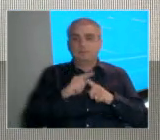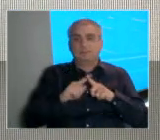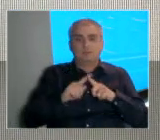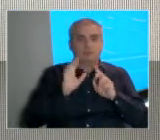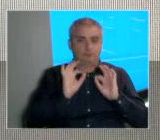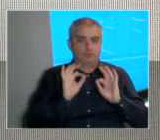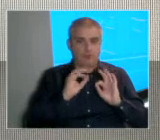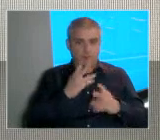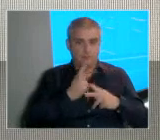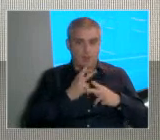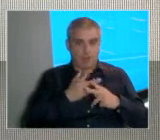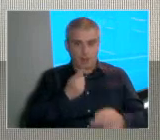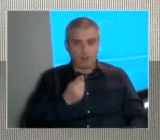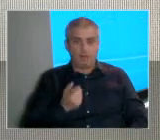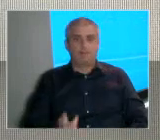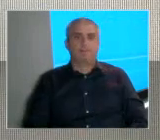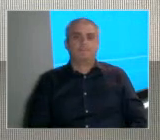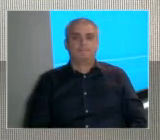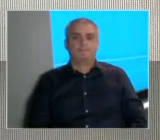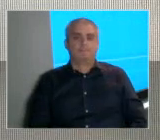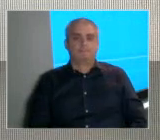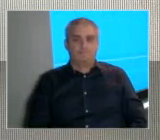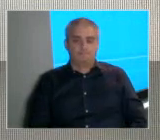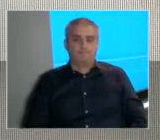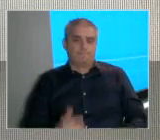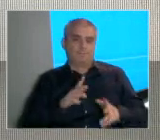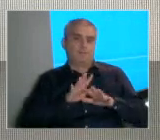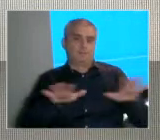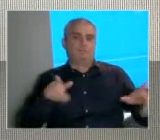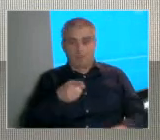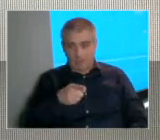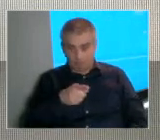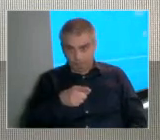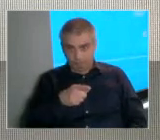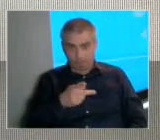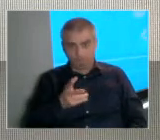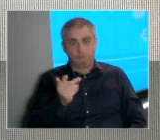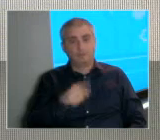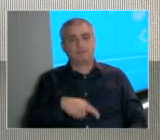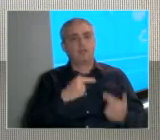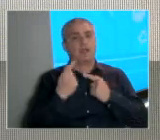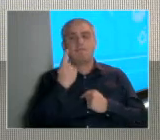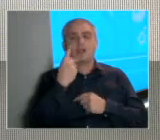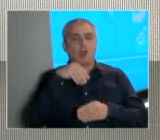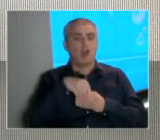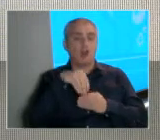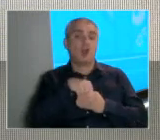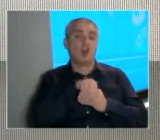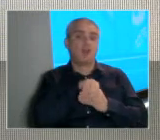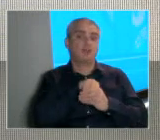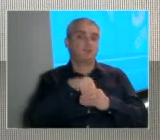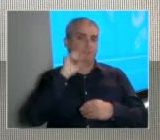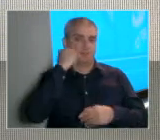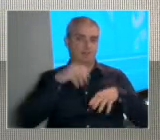של השפעת, מי צריך להתחסן וכולי, מכת השפעת קוראים לזה. וגם, קרב על כל קול,